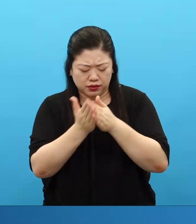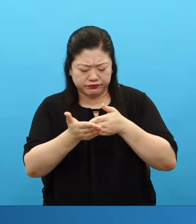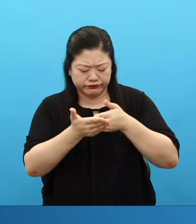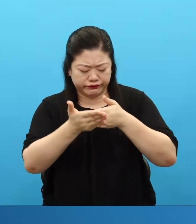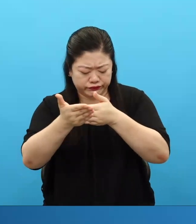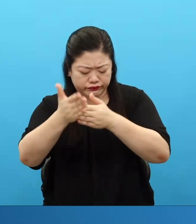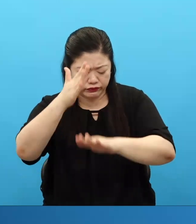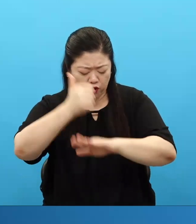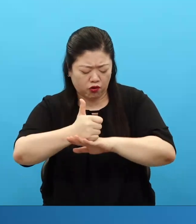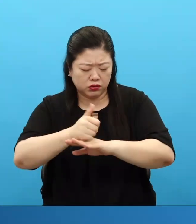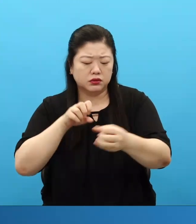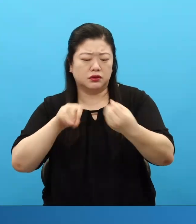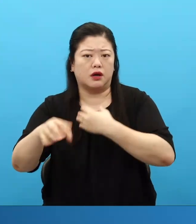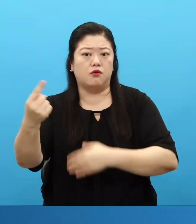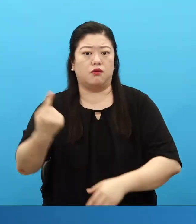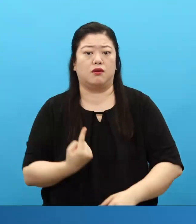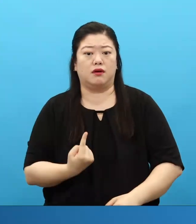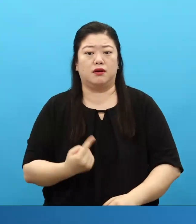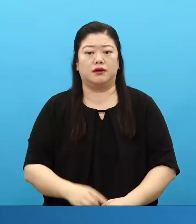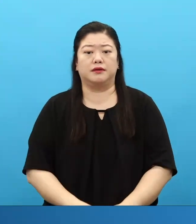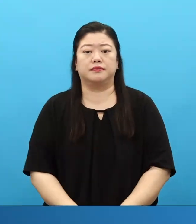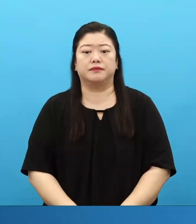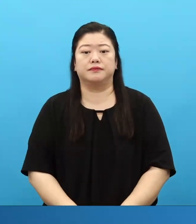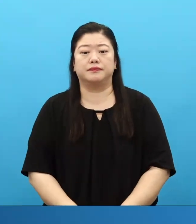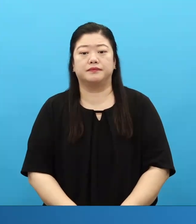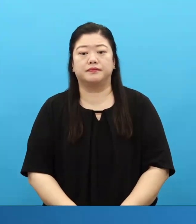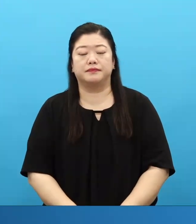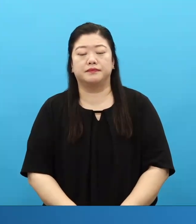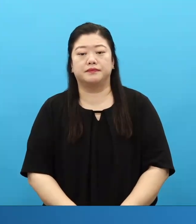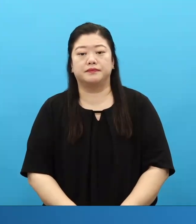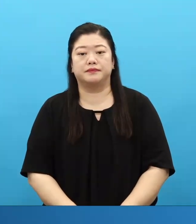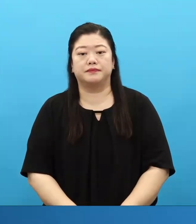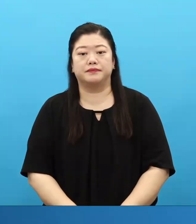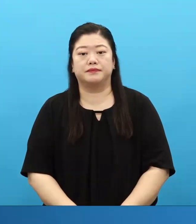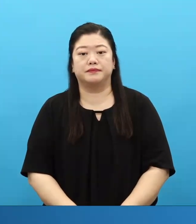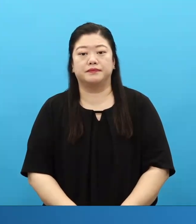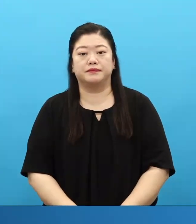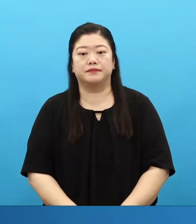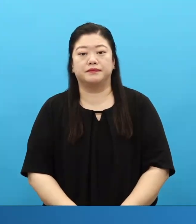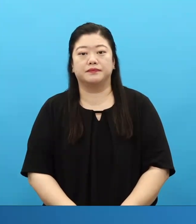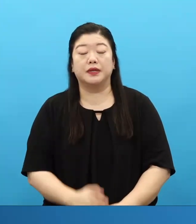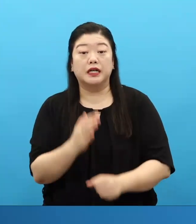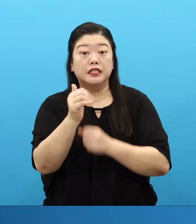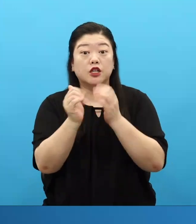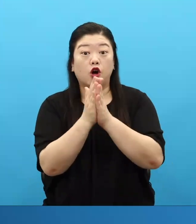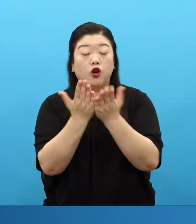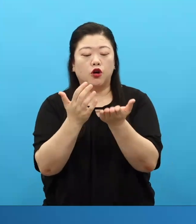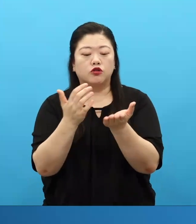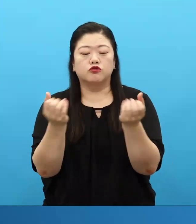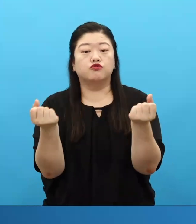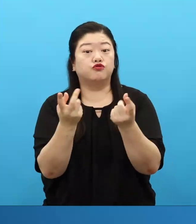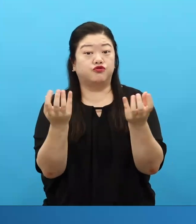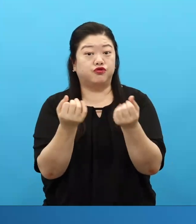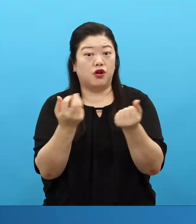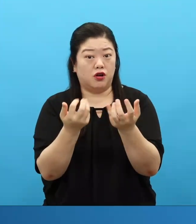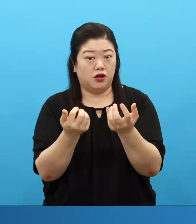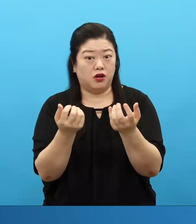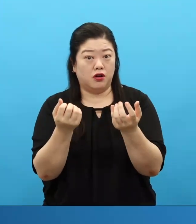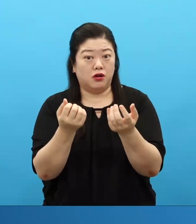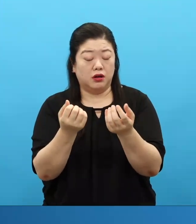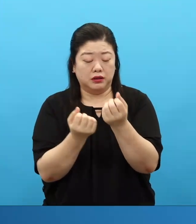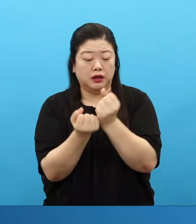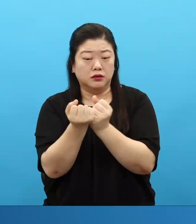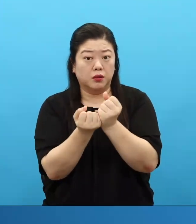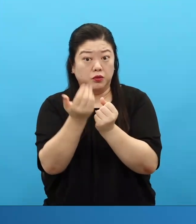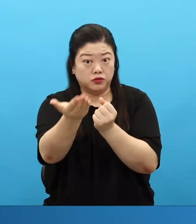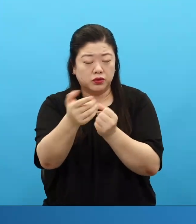여기 오늘 성경 구절 15개 나왔습니다. Then we've got 15 Bible verses here today. 이게 특징이 뭡니까? Now, what's the characteristic here? 이미 주신 겁니다. It's